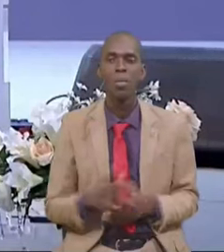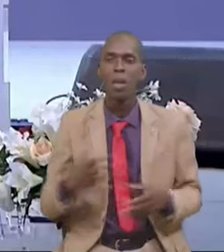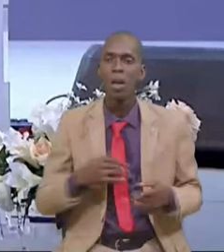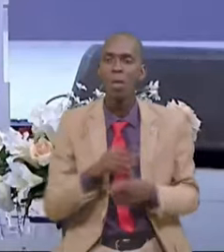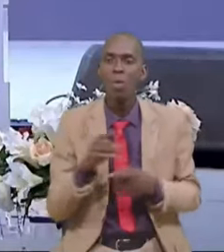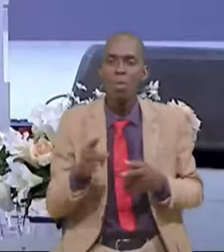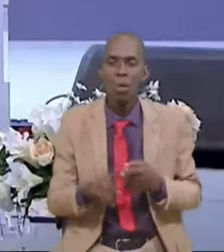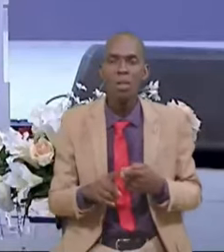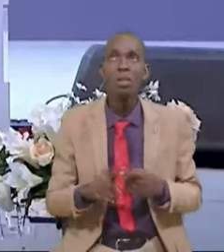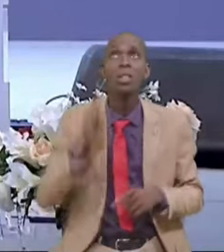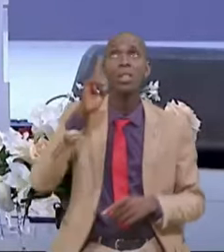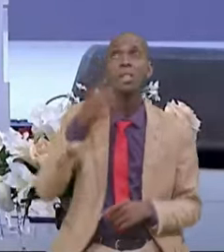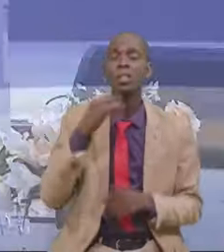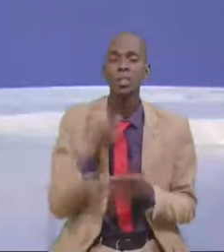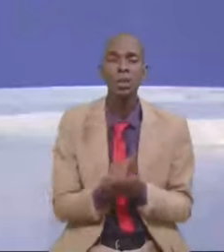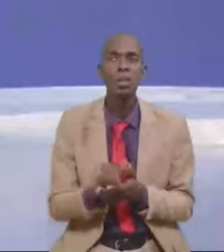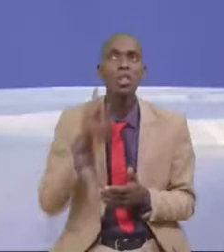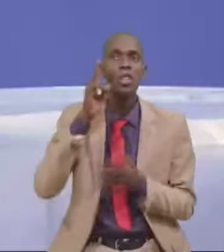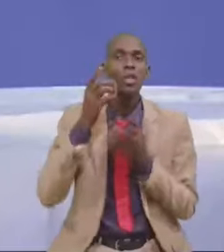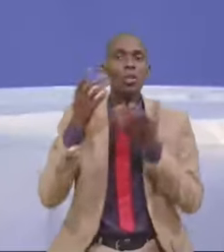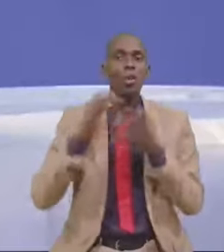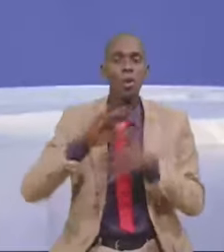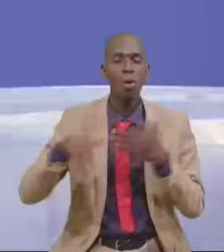Et quand il dit qu'il veut que tous les hommes soient sauvés,